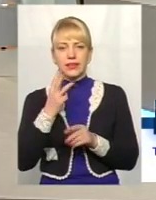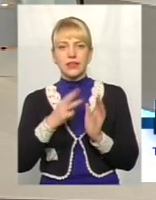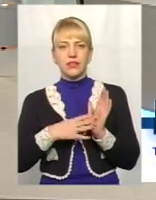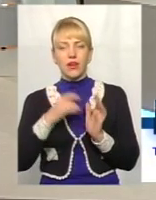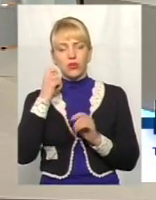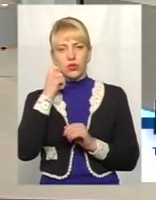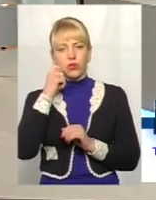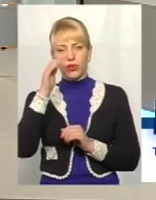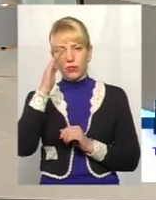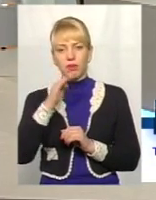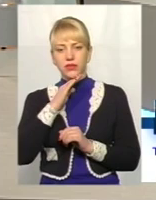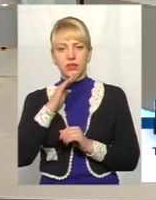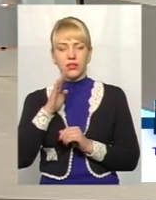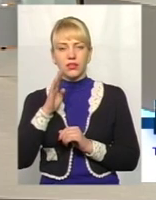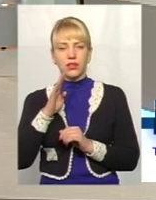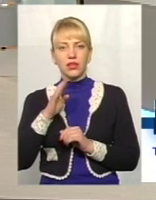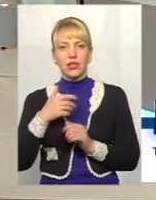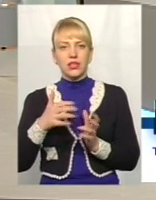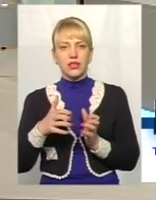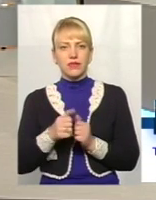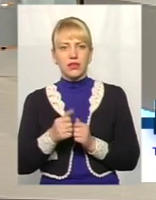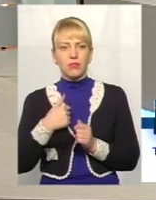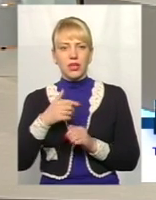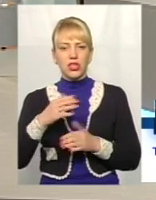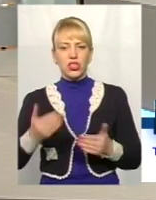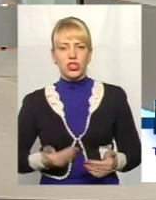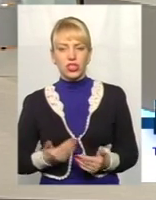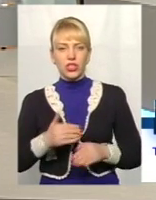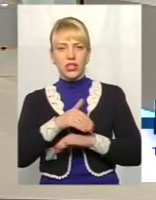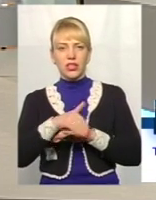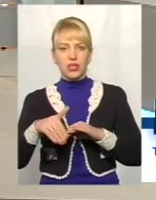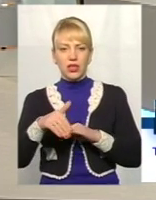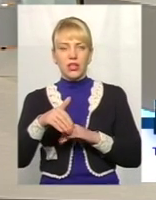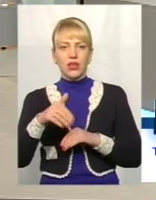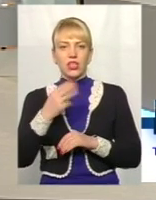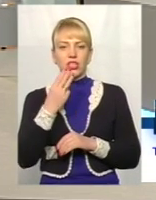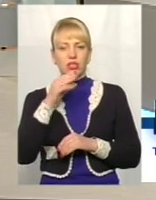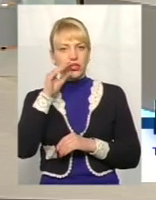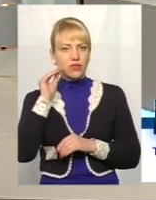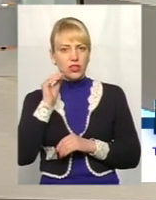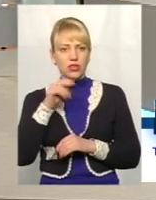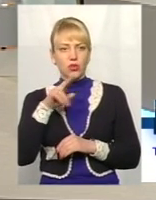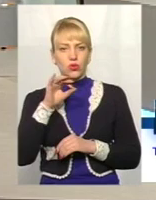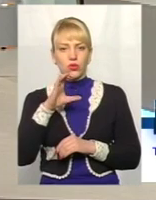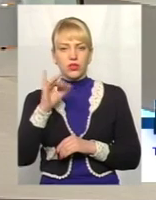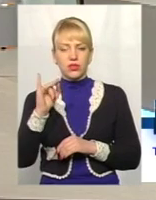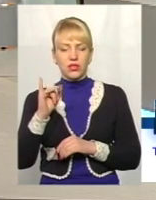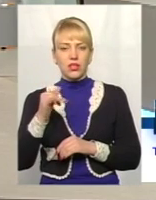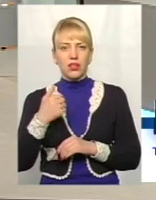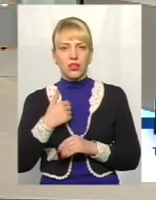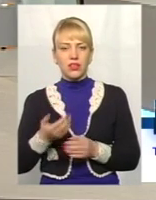39-го року батько схватив, ми жили в Досипу, Шевченко, в 42-му році, схватив і оставив, ми вийшли на вулиці,